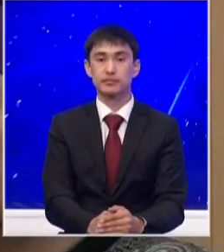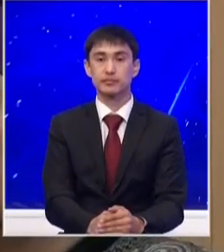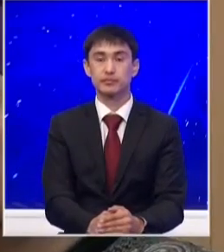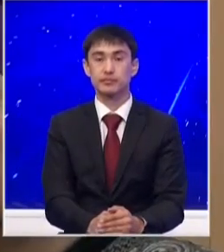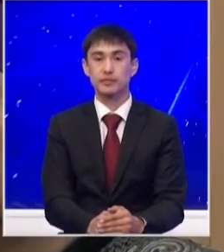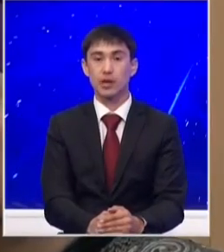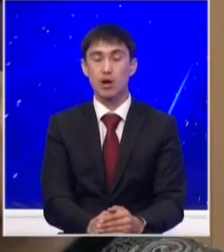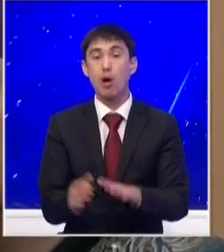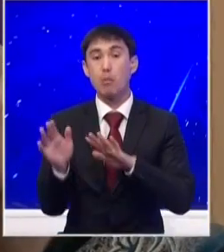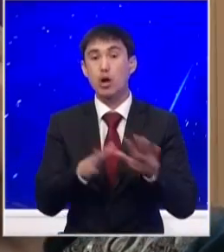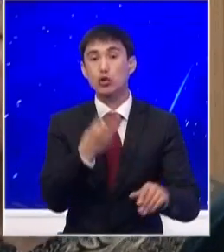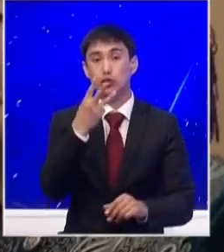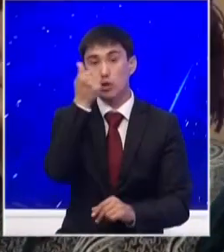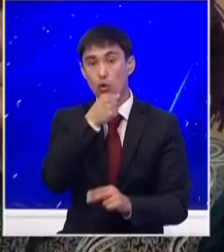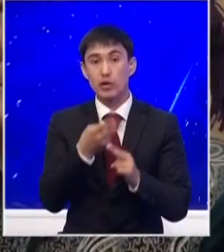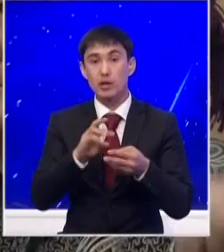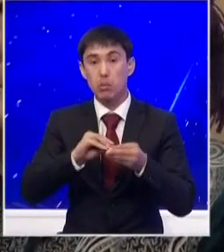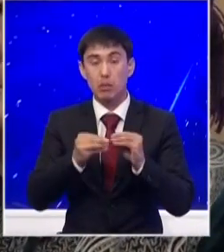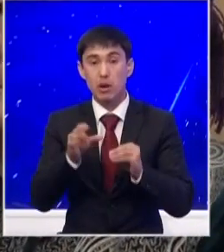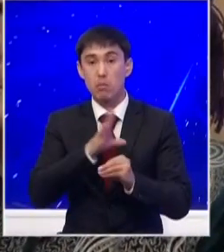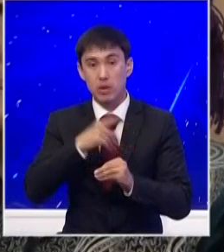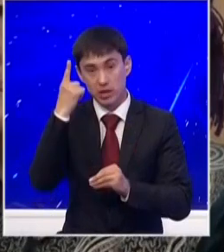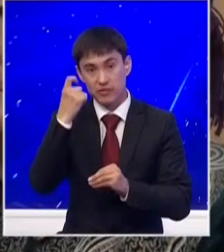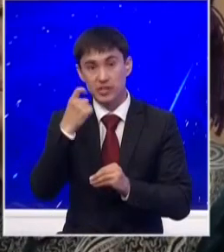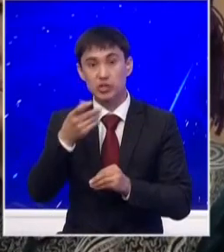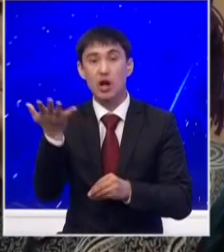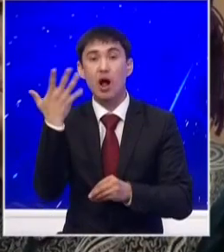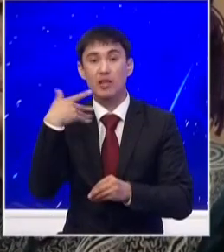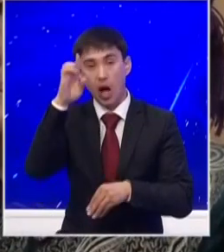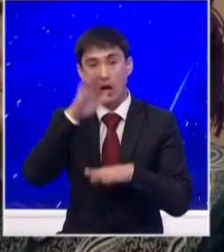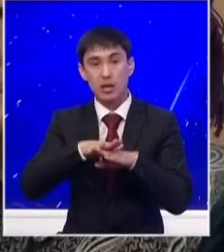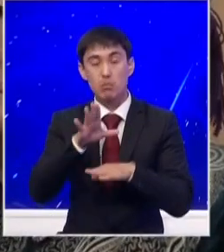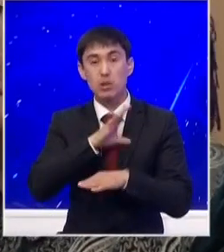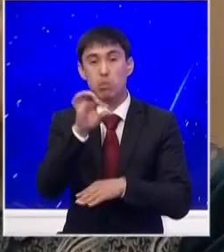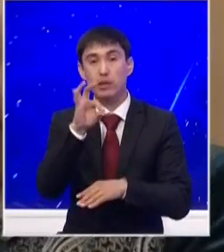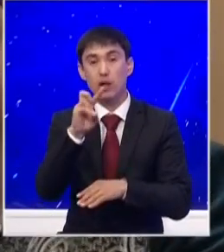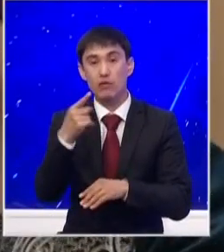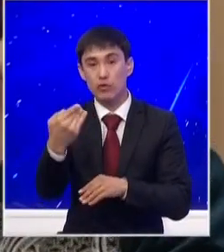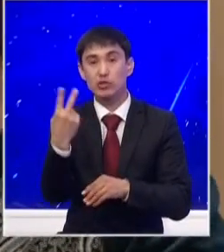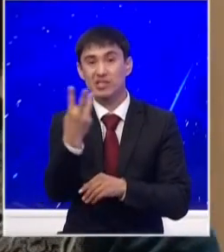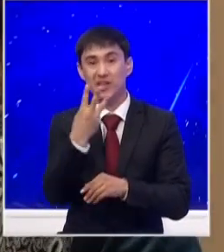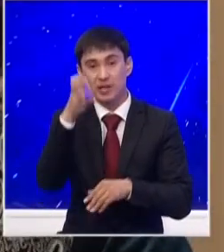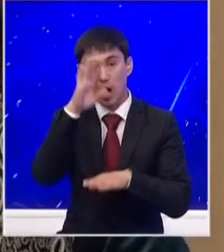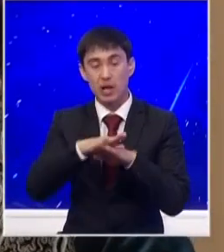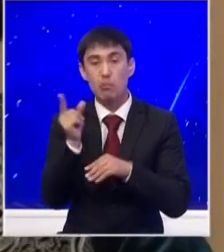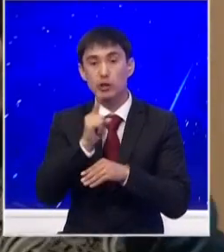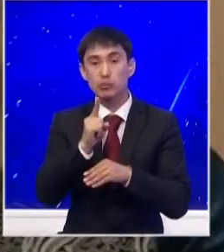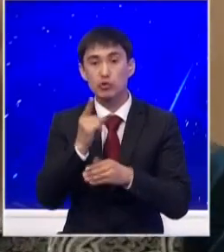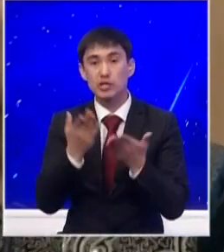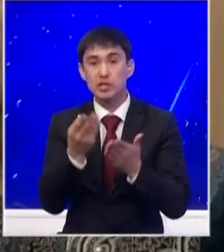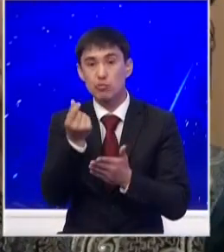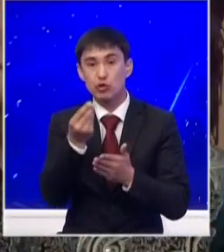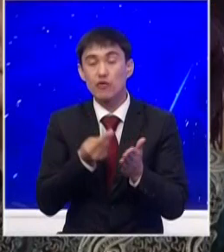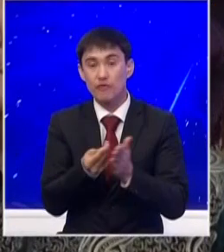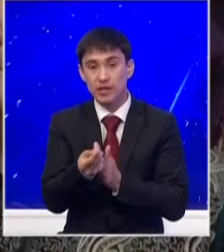уже прошло три года это проблема была известна еще когда акимом был Баталов вы уже третий Аким Почему если